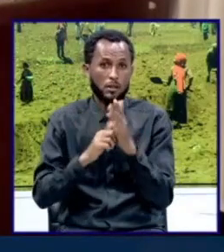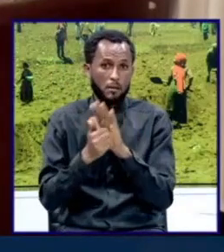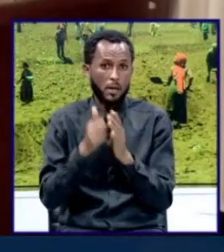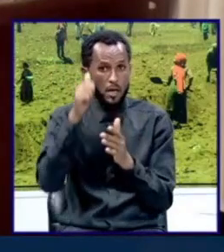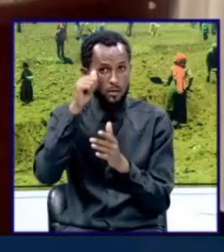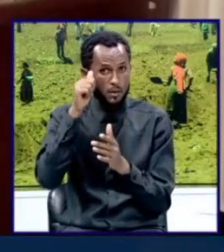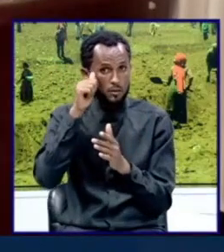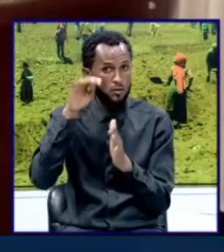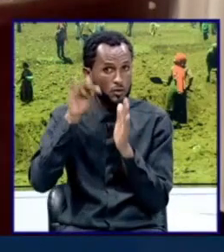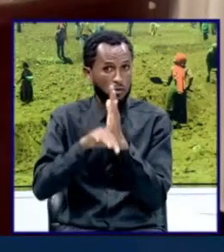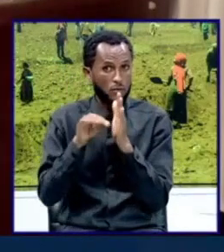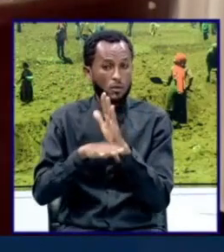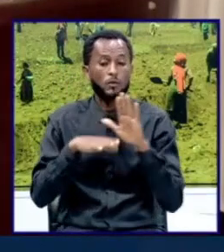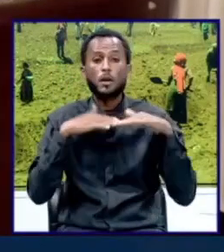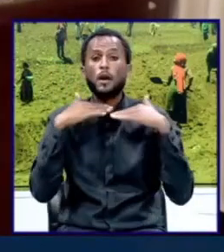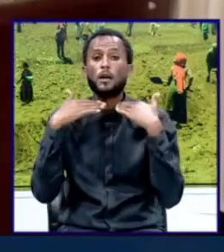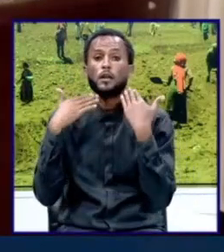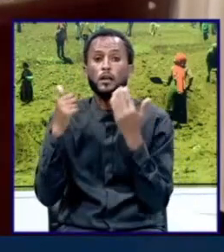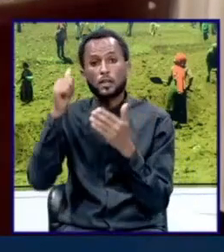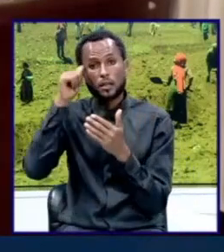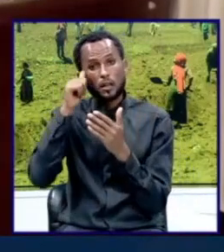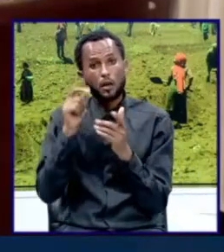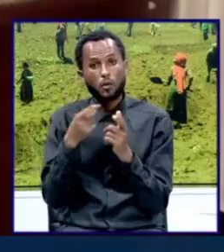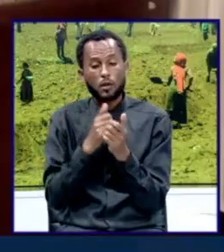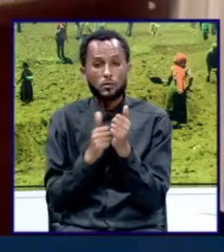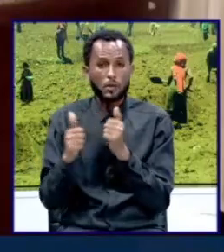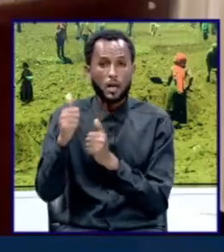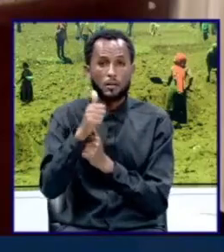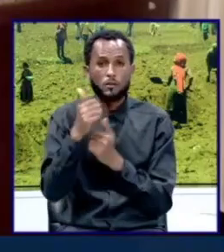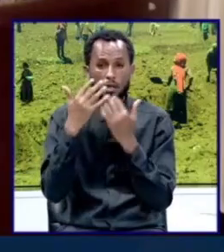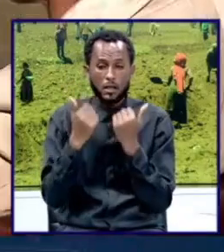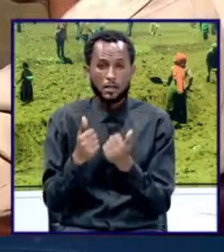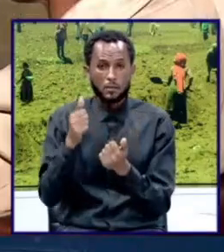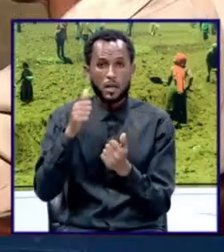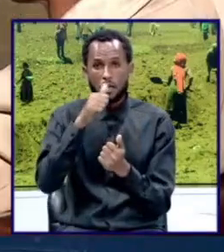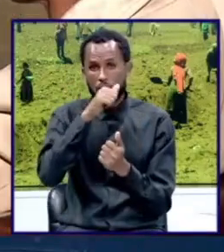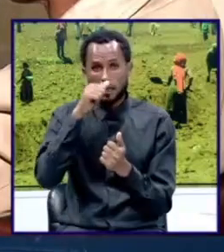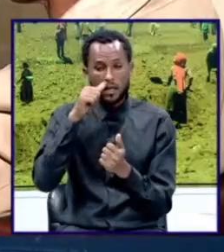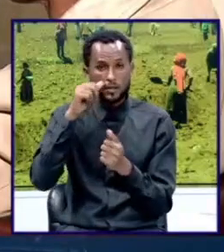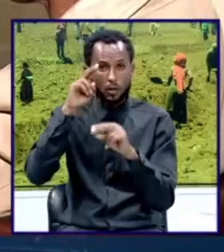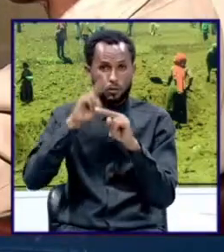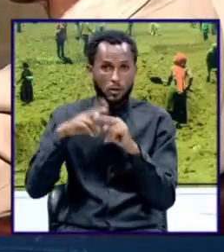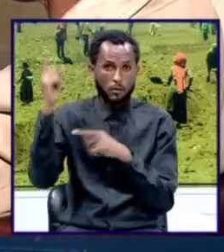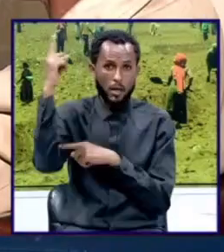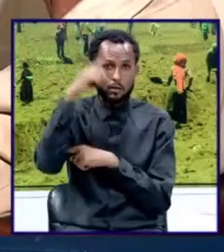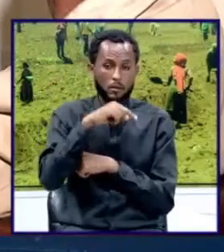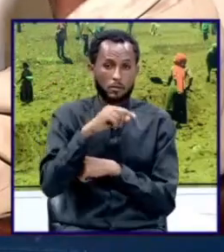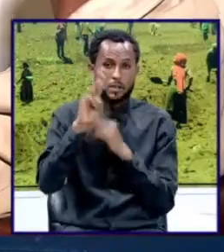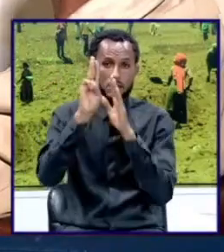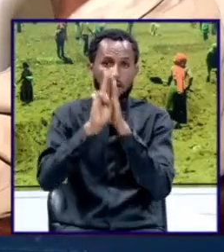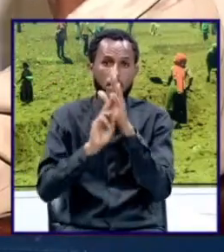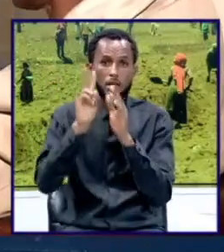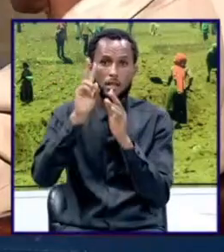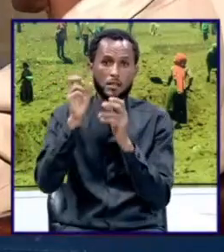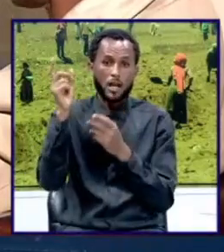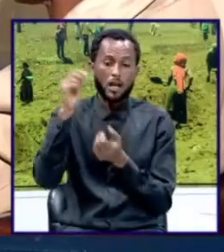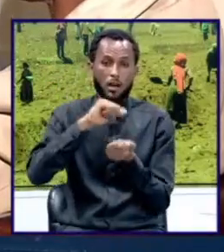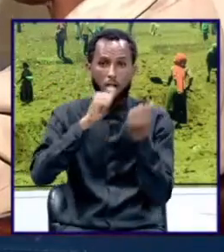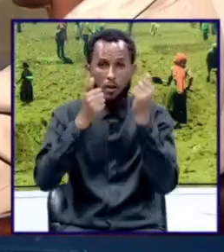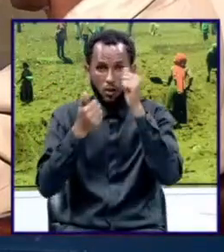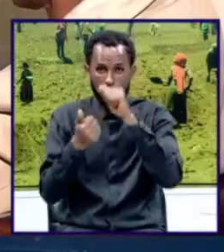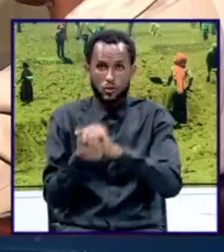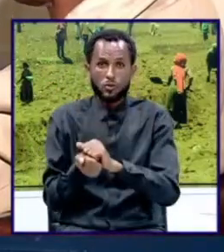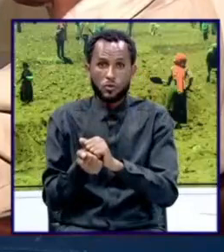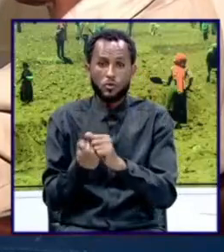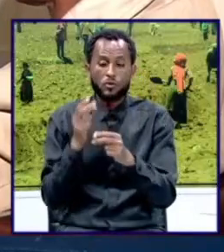ብግፍዒ ተጨፍጭፎም ሰማእታት ኤርትራ ኮይኖም ዝሓለፉ ሎሚ ንደበሶም እስያስ ዘቐመጦ መዓልቲ ሰማእታት ሰነ 20 ቀይሩ ብሽም መስዋእቲ እዞም